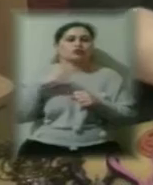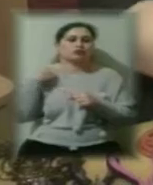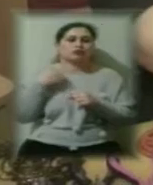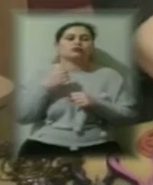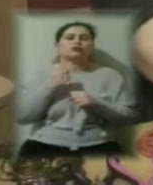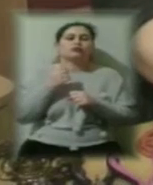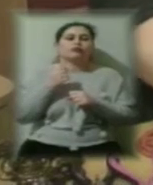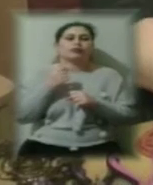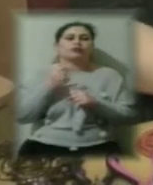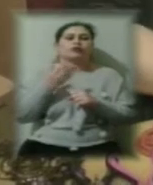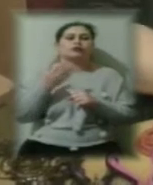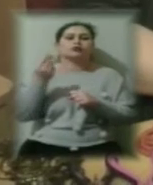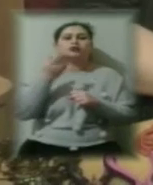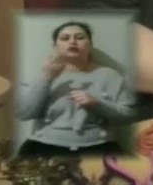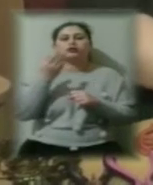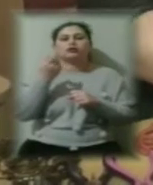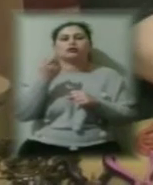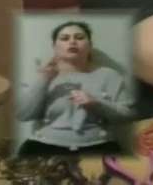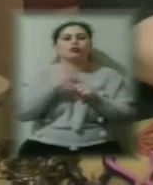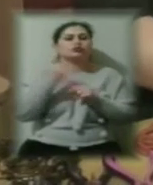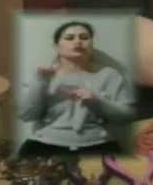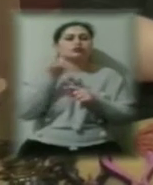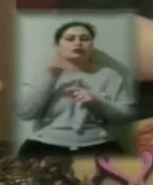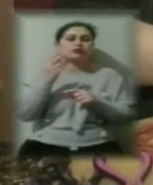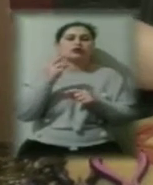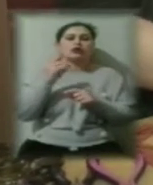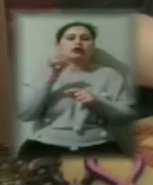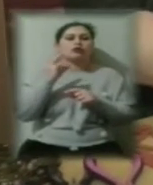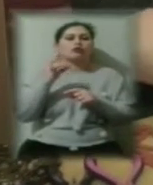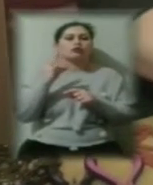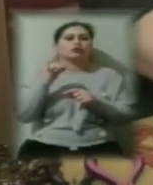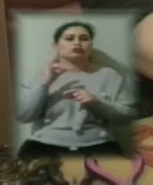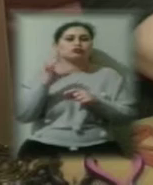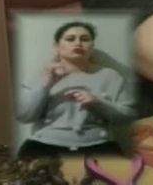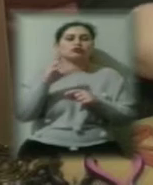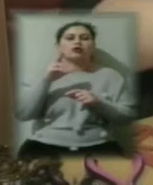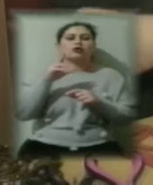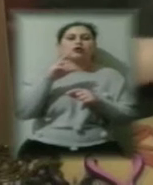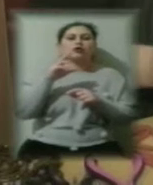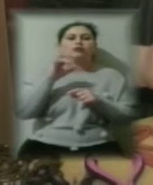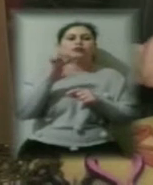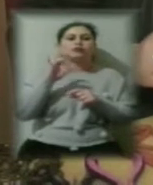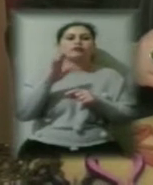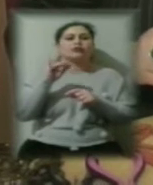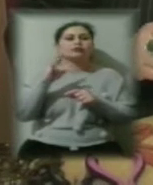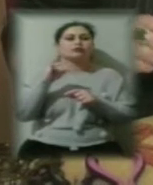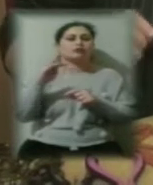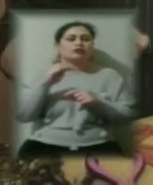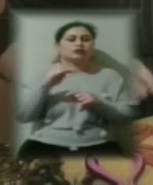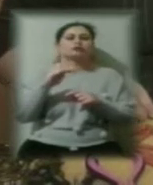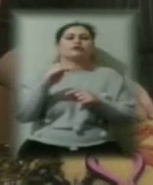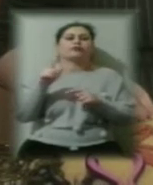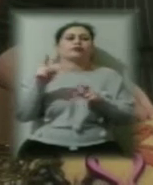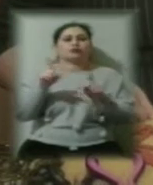Цікаві отакі різнокольорові біконуси. Бісер вінтажний у нас є, з якого також